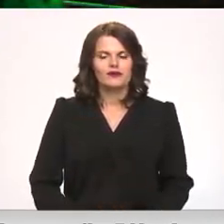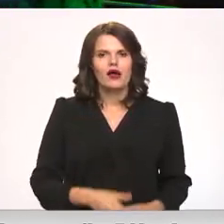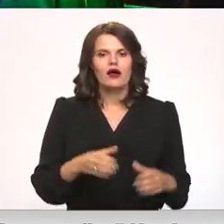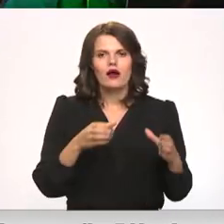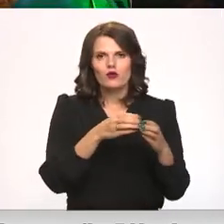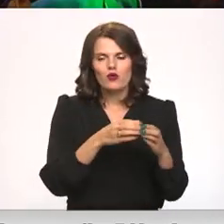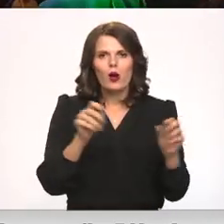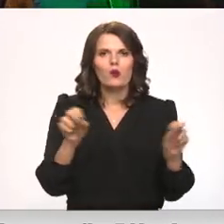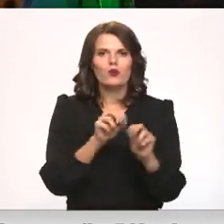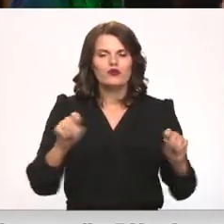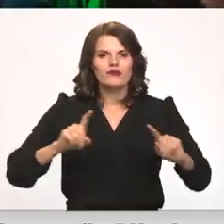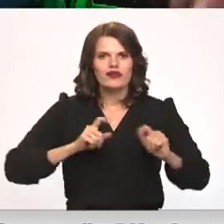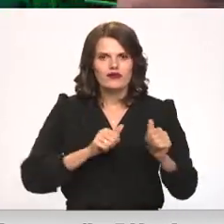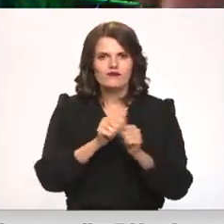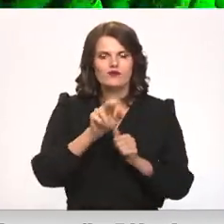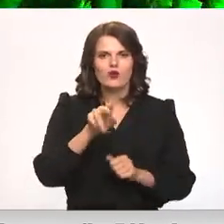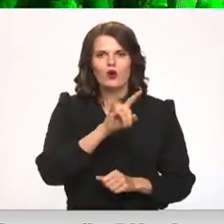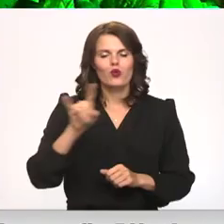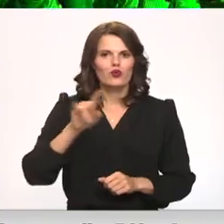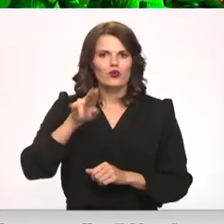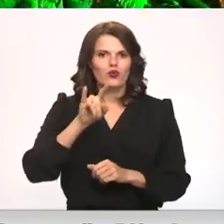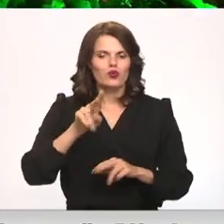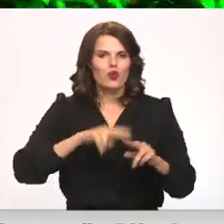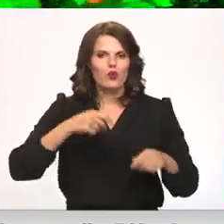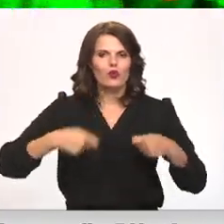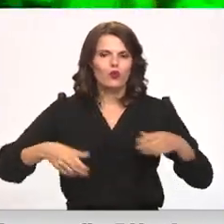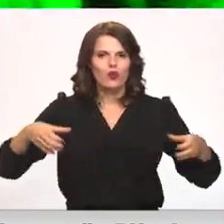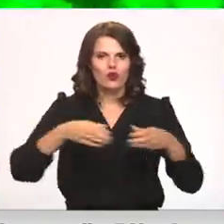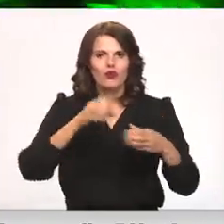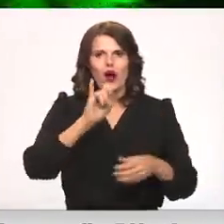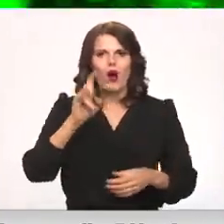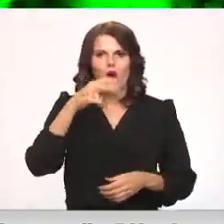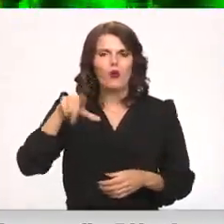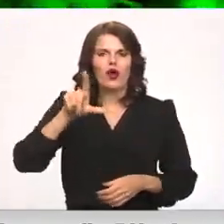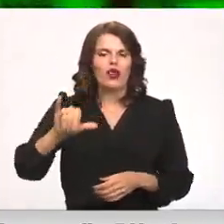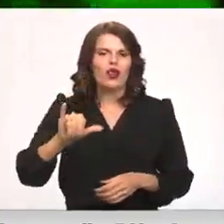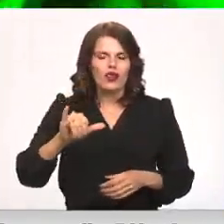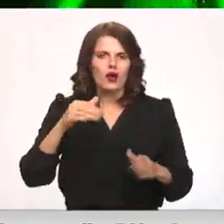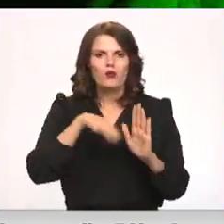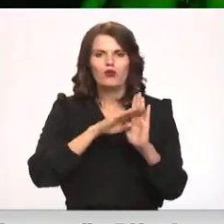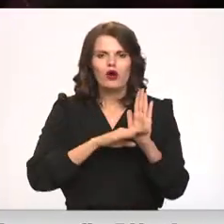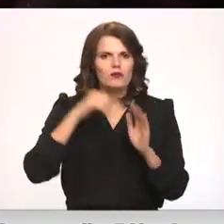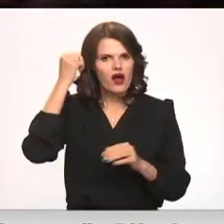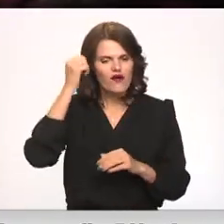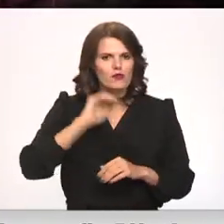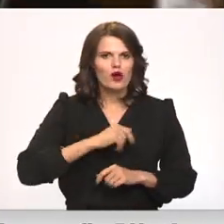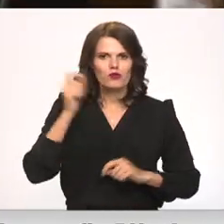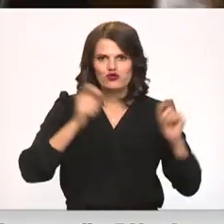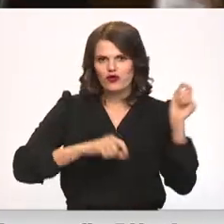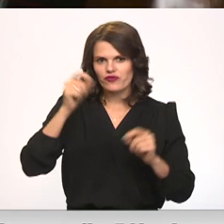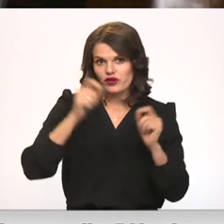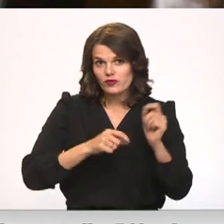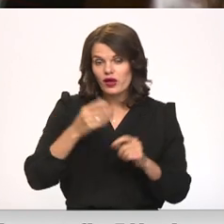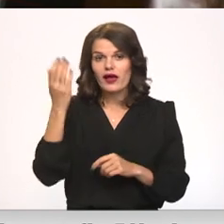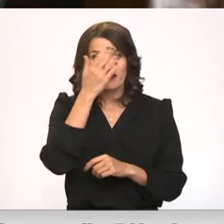Kategorijā mūzika finālam izvirzīta dūdu un bungu grupas Auļi Jāņu programma Valmiermuižas etnomūzikas festivālā. Kinojomā